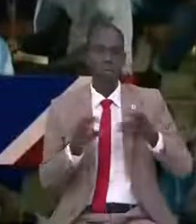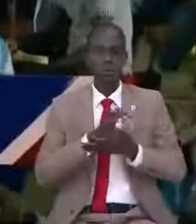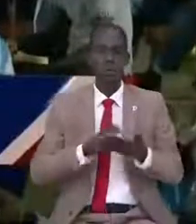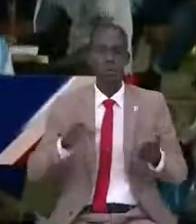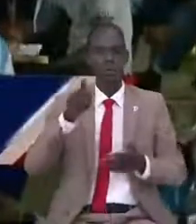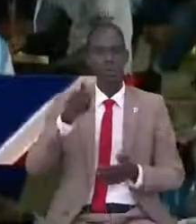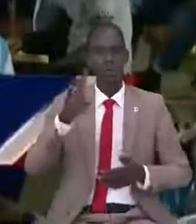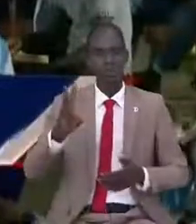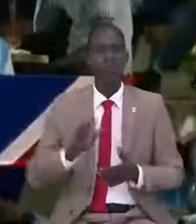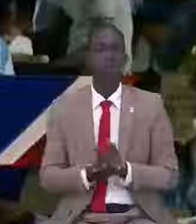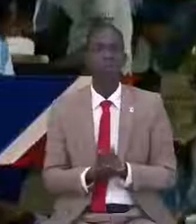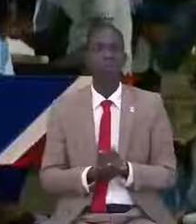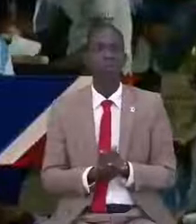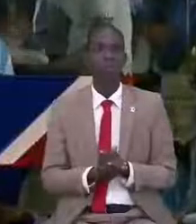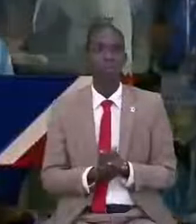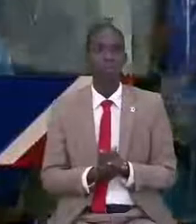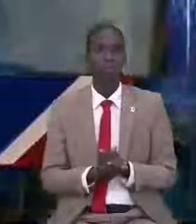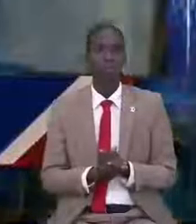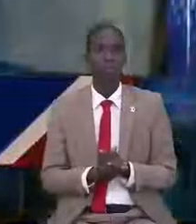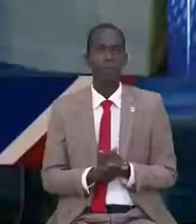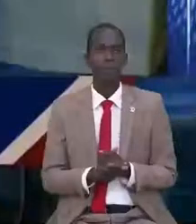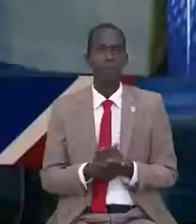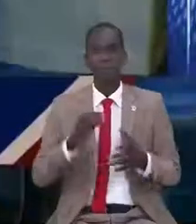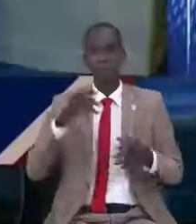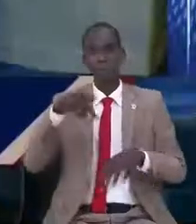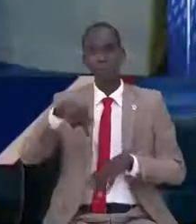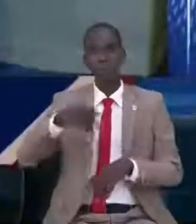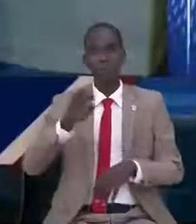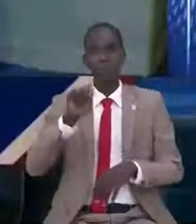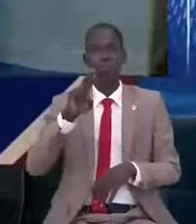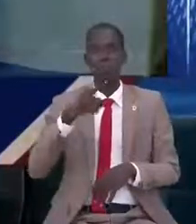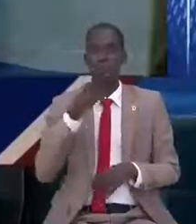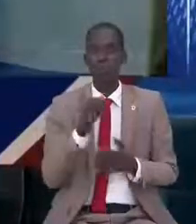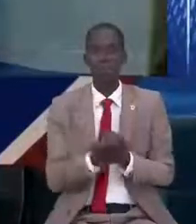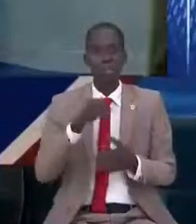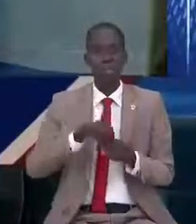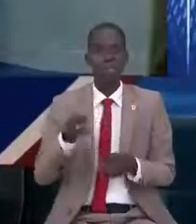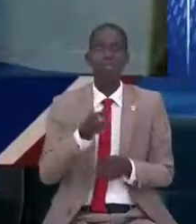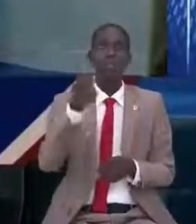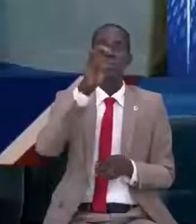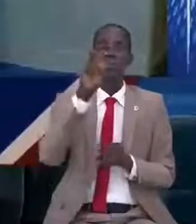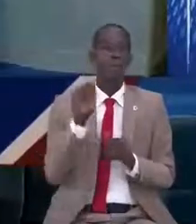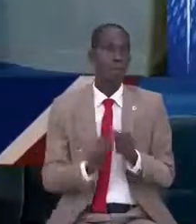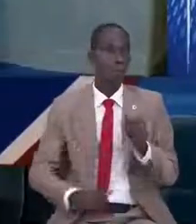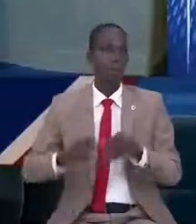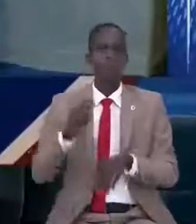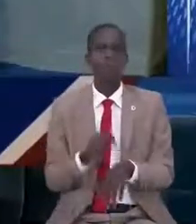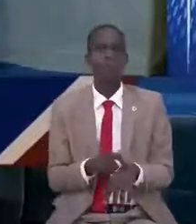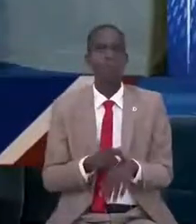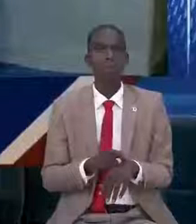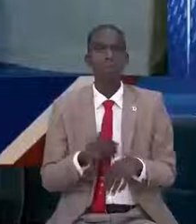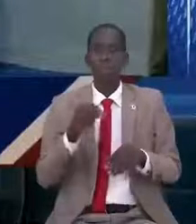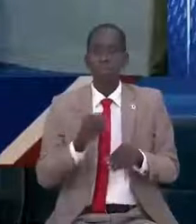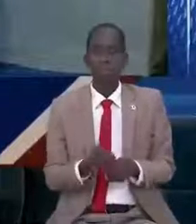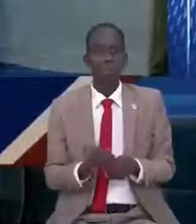2 Corinthiens 11, verset 26. L'apôtre Paul dit, « Fréquemment en voyage, j'ai été